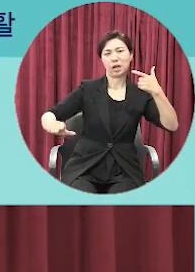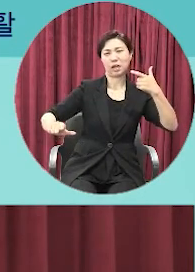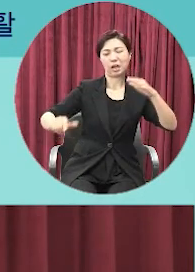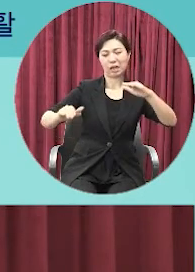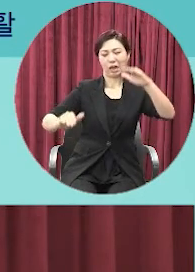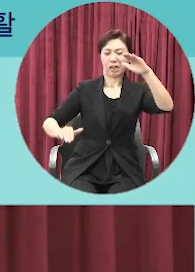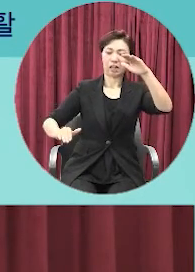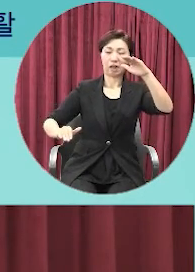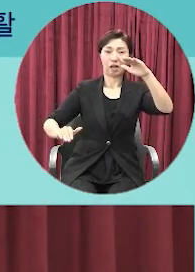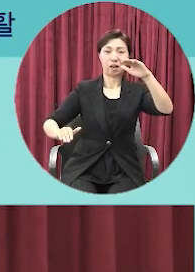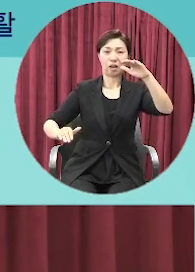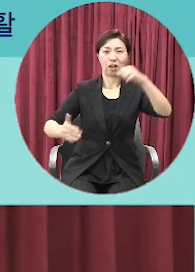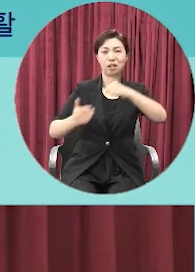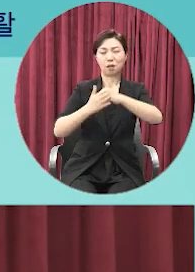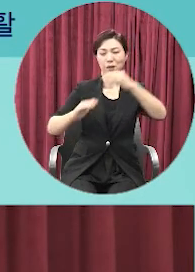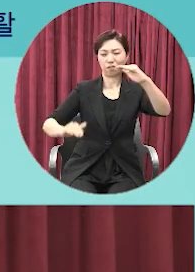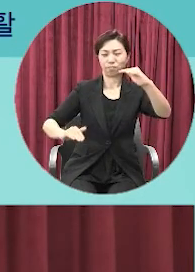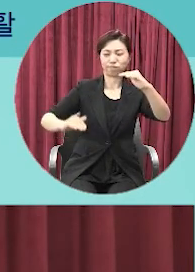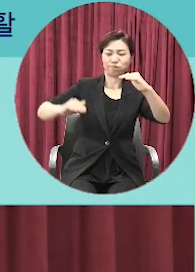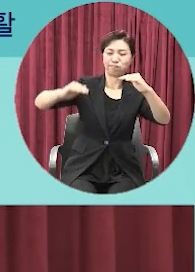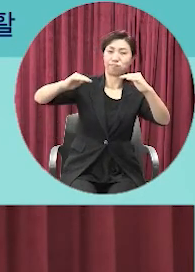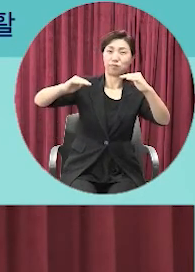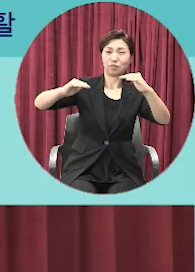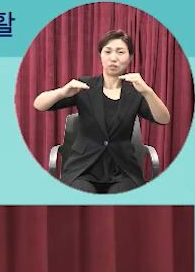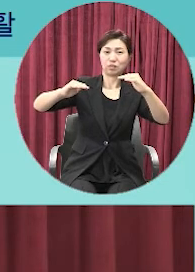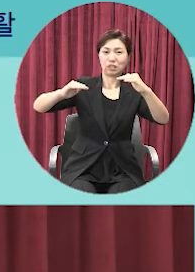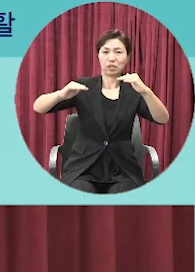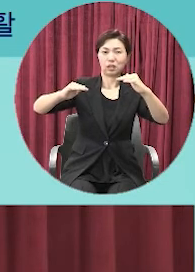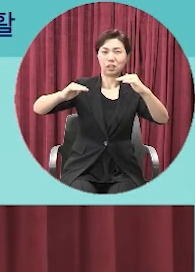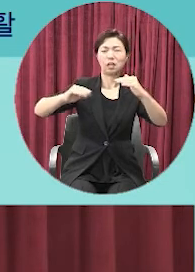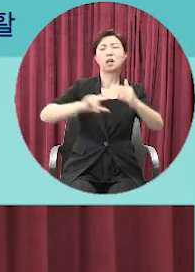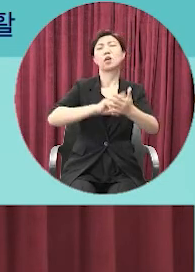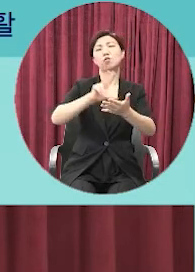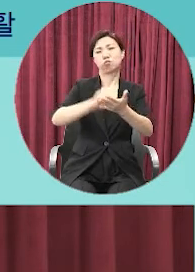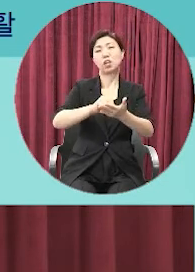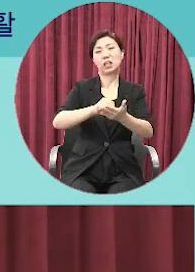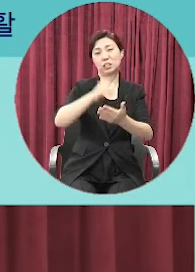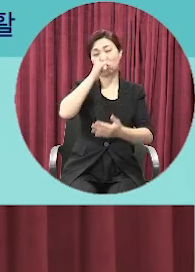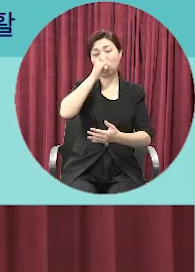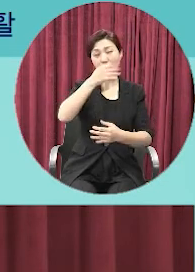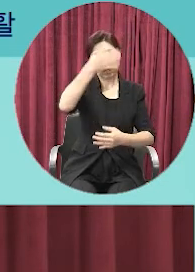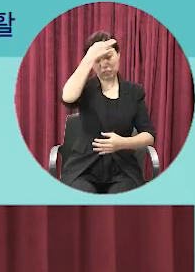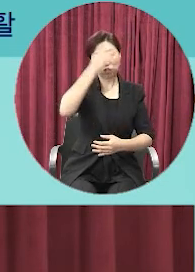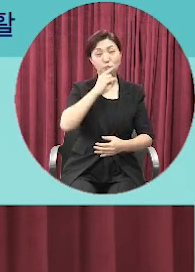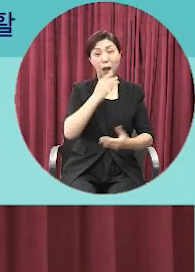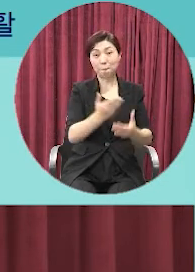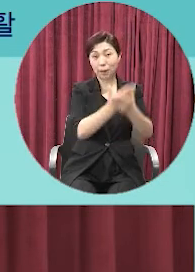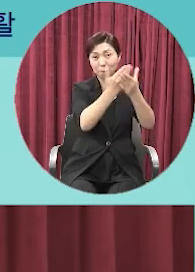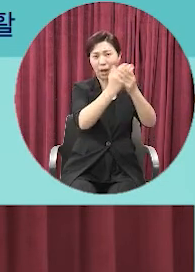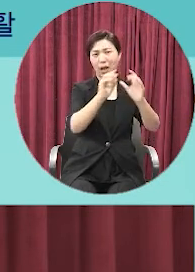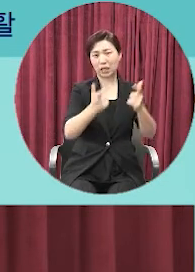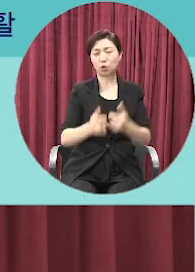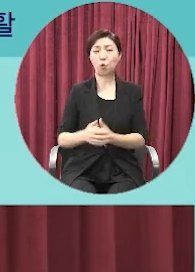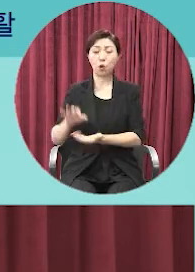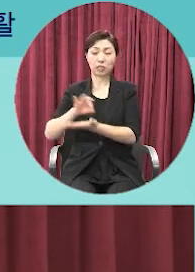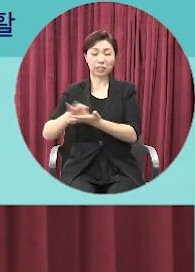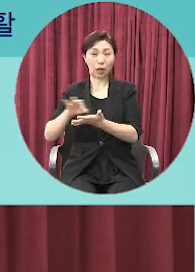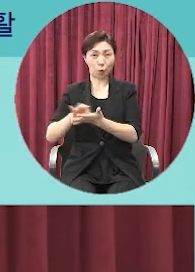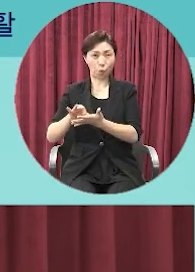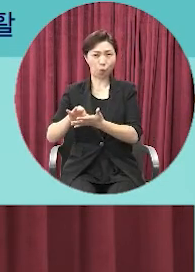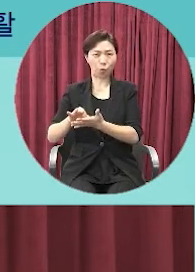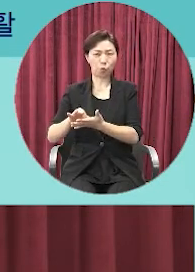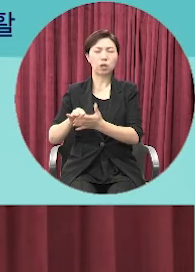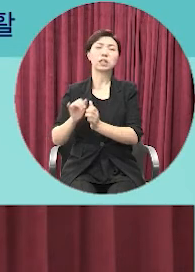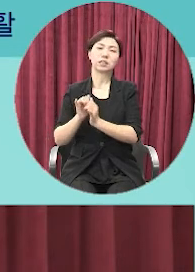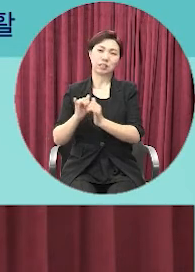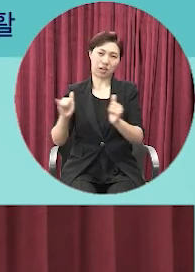또 이제 남아 있죠. 그거는 이제 기술의 개발도 있지만 사용자나 공급자들의 그 기술에